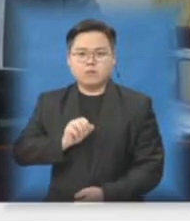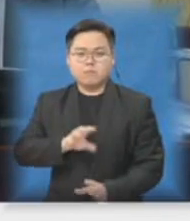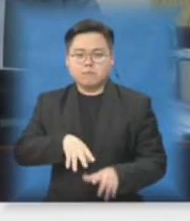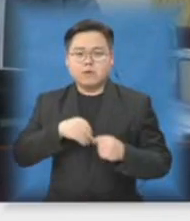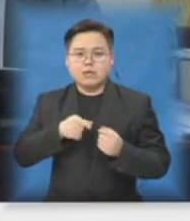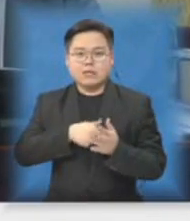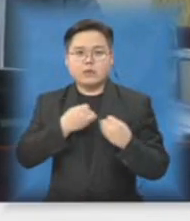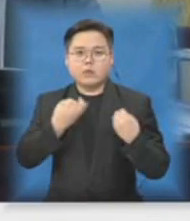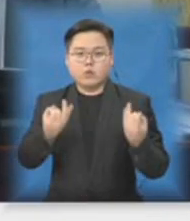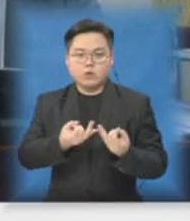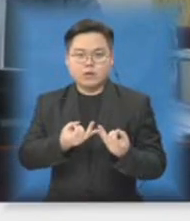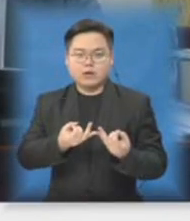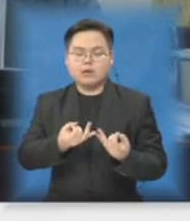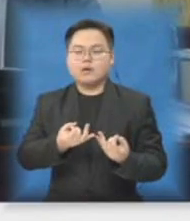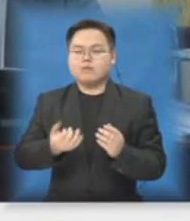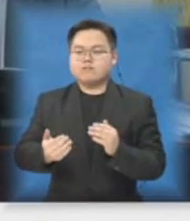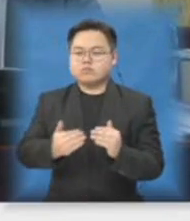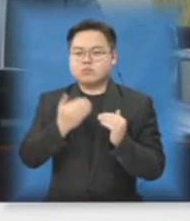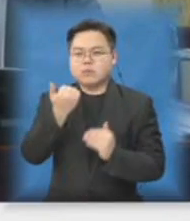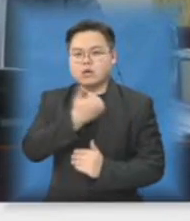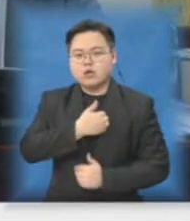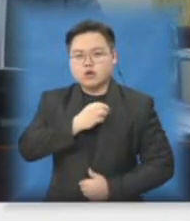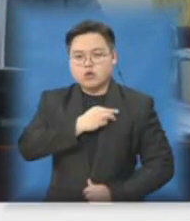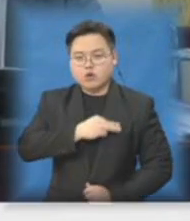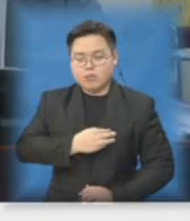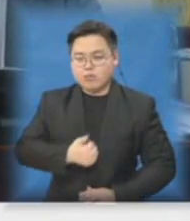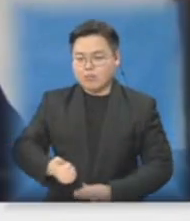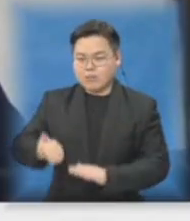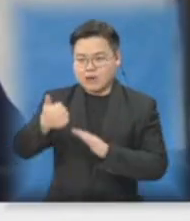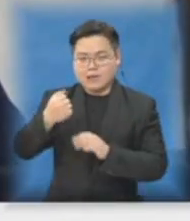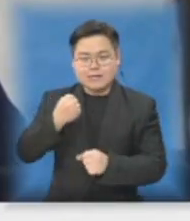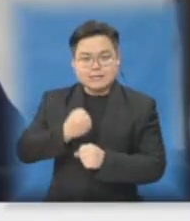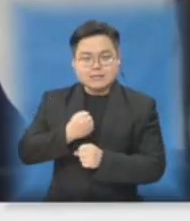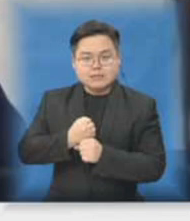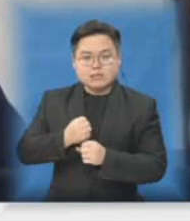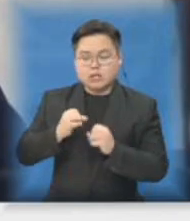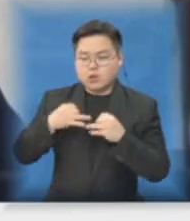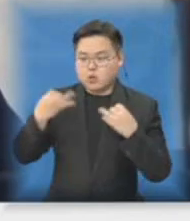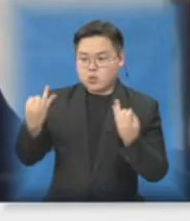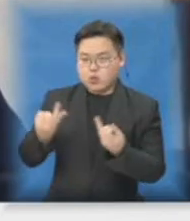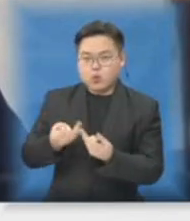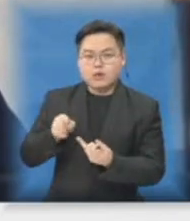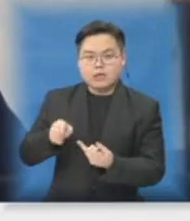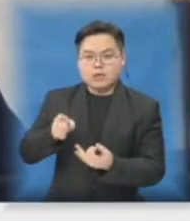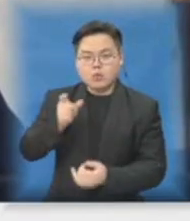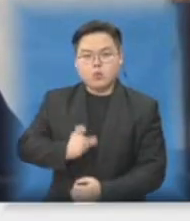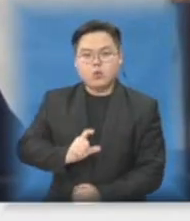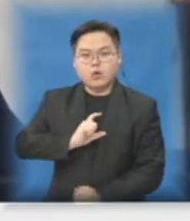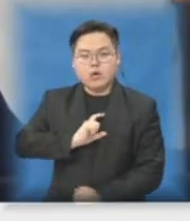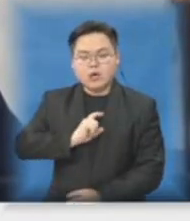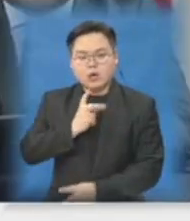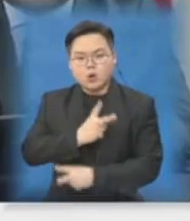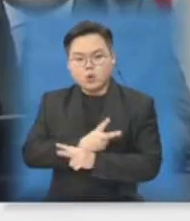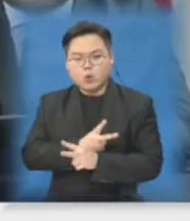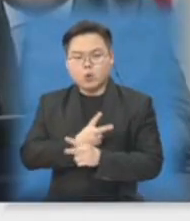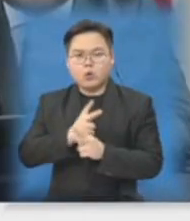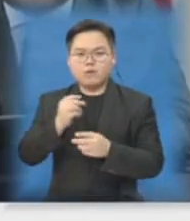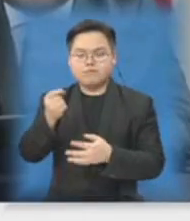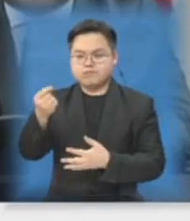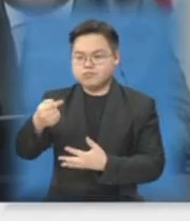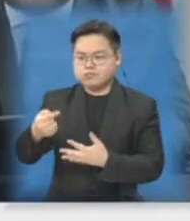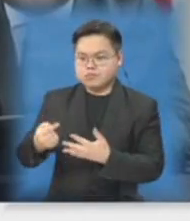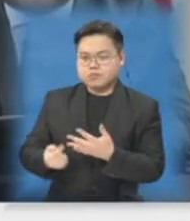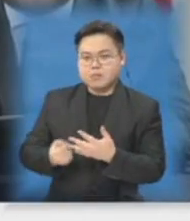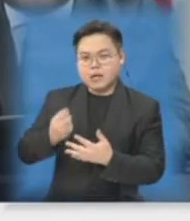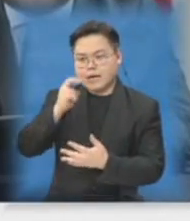парламент гендерийн тэгш байдлыг хангах энэ чиглэлд манлайлан ажиллаж улмаар парламент нь хүний эрхийн талаарх хууль тогтоомжуудын хэрэгжилтэд хэрхэн